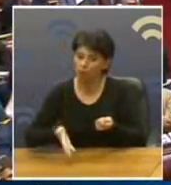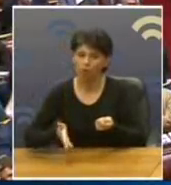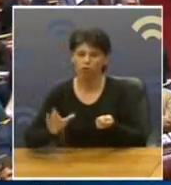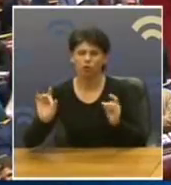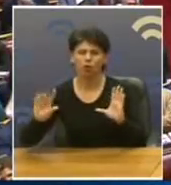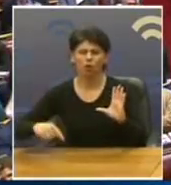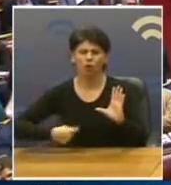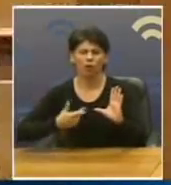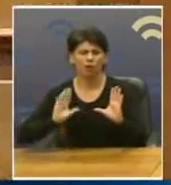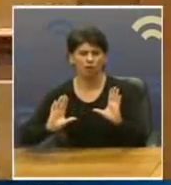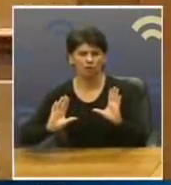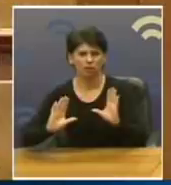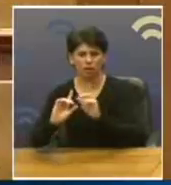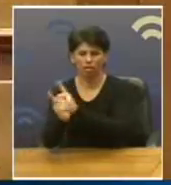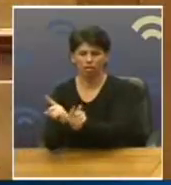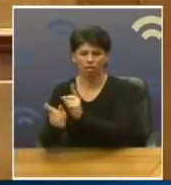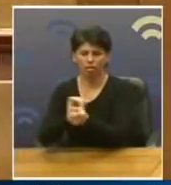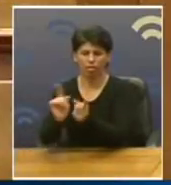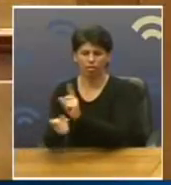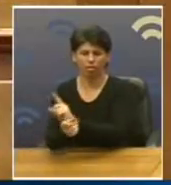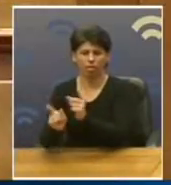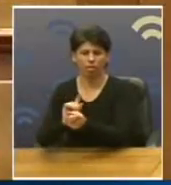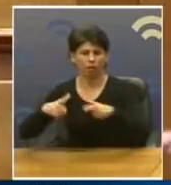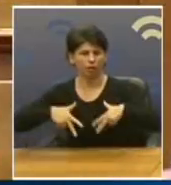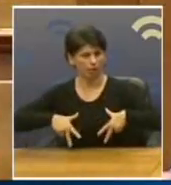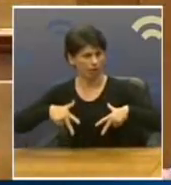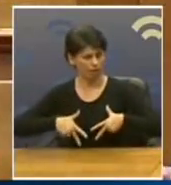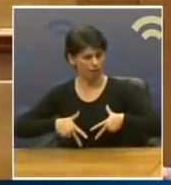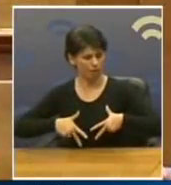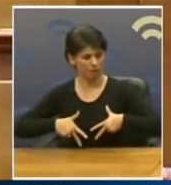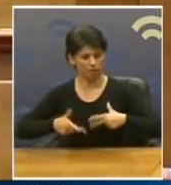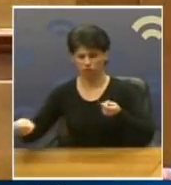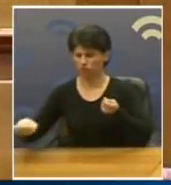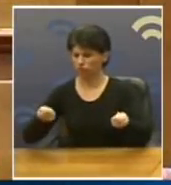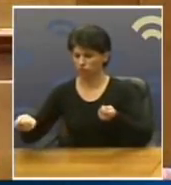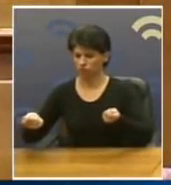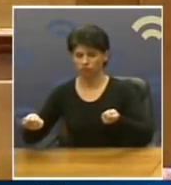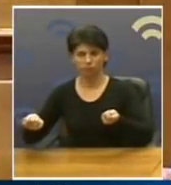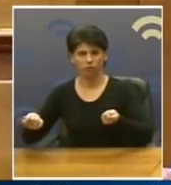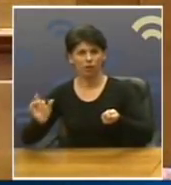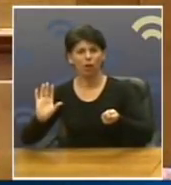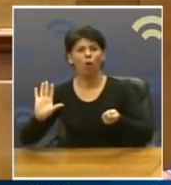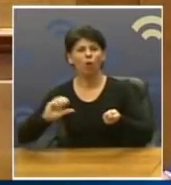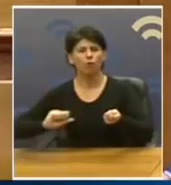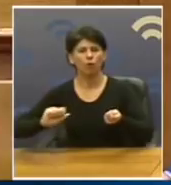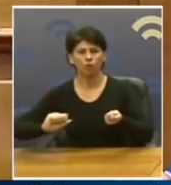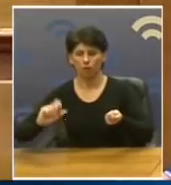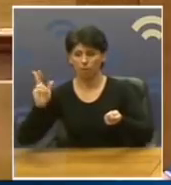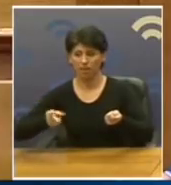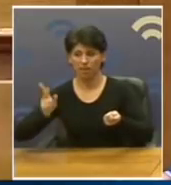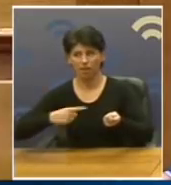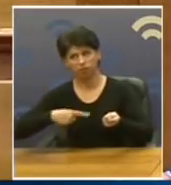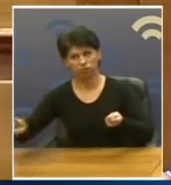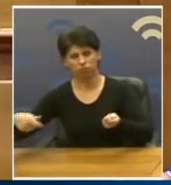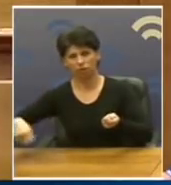ανενόχλητοι τότε να εναλλάσσεστε στα κυβερνητικά έδρανα χωρίς άγχος για την ποινική ευθύνη.